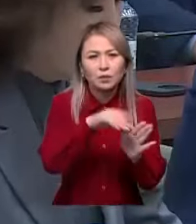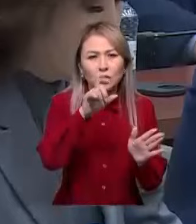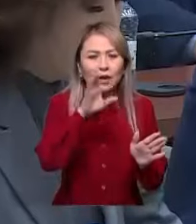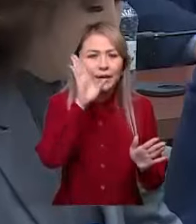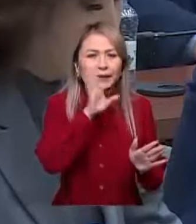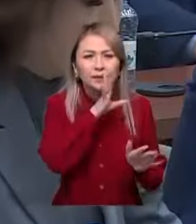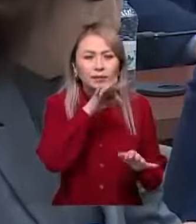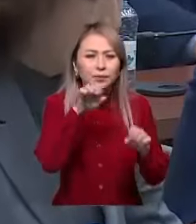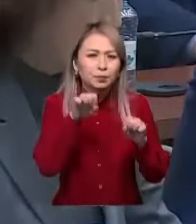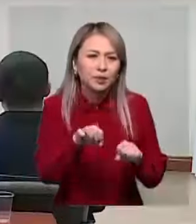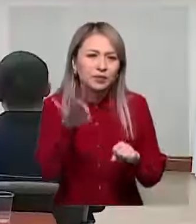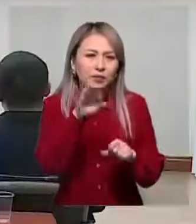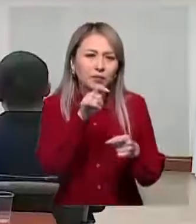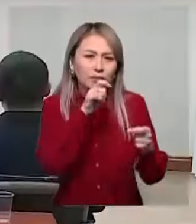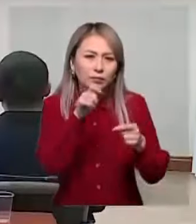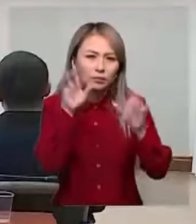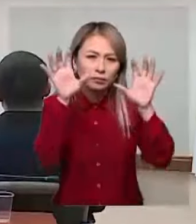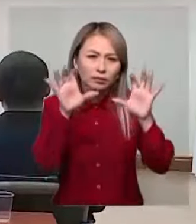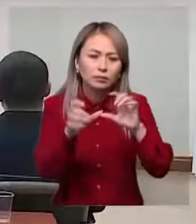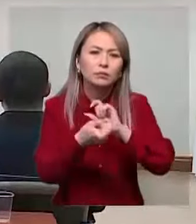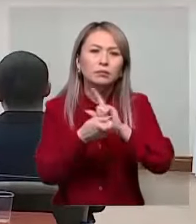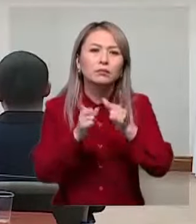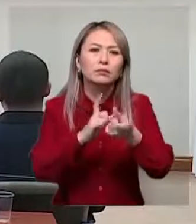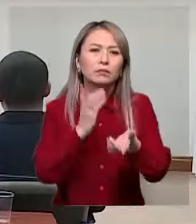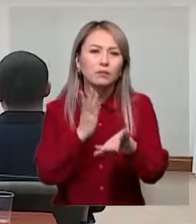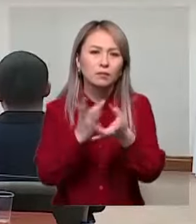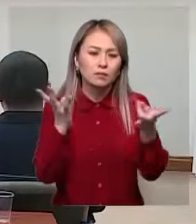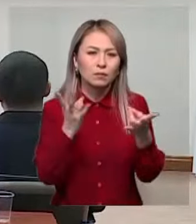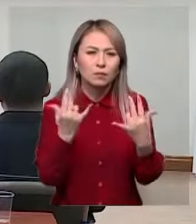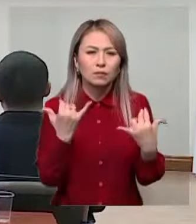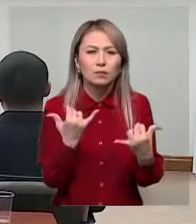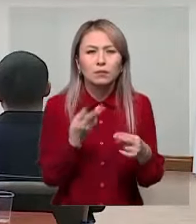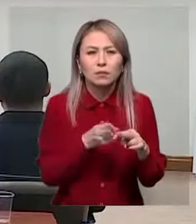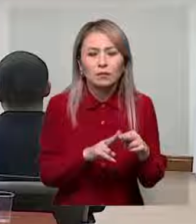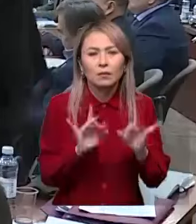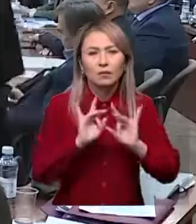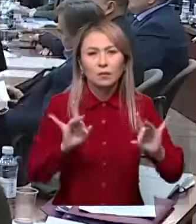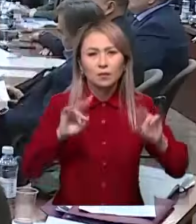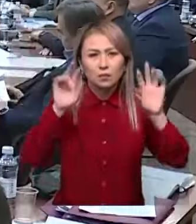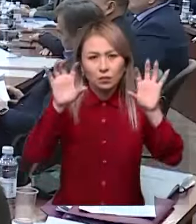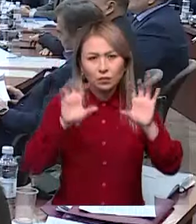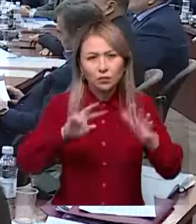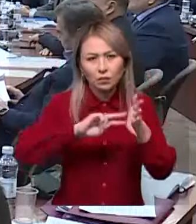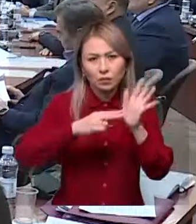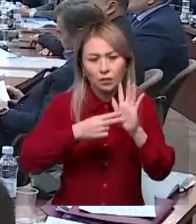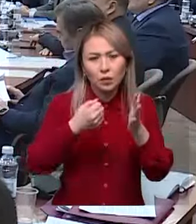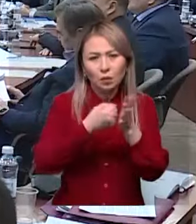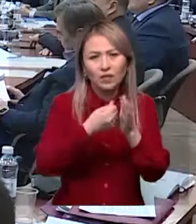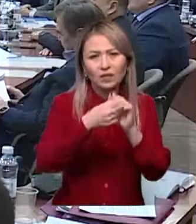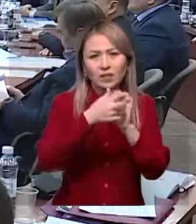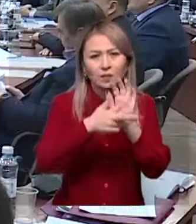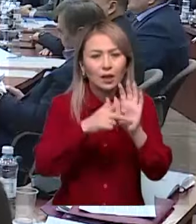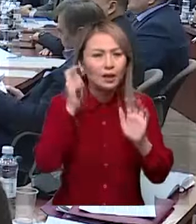мен балалардың қауіпсіздігіне қатысты заңдарға өзгеріс енгізуге мүдделі. Бүгін таныстырылған заң жобасында кәмелеттік